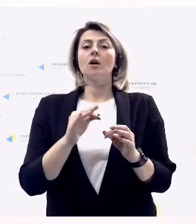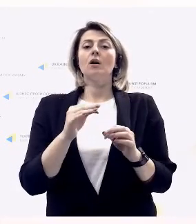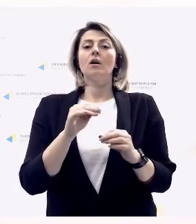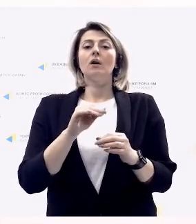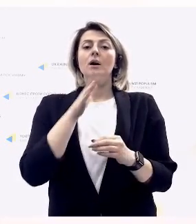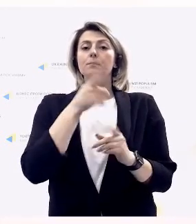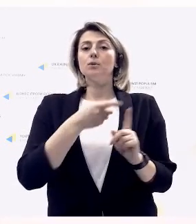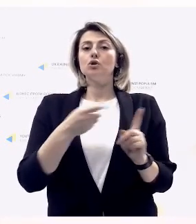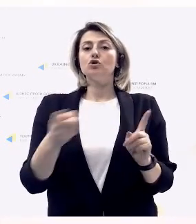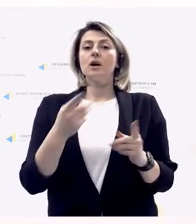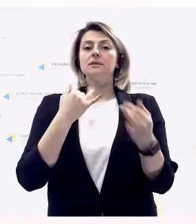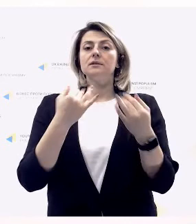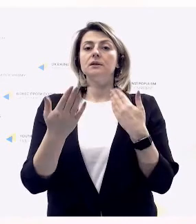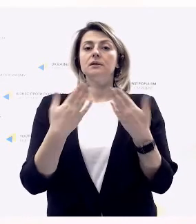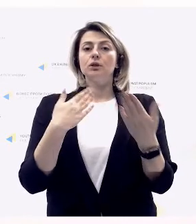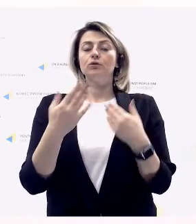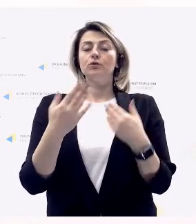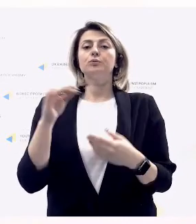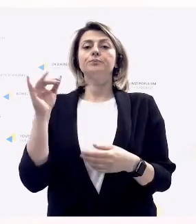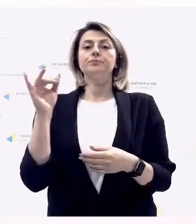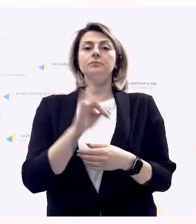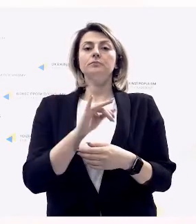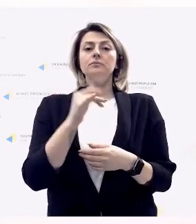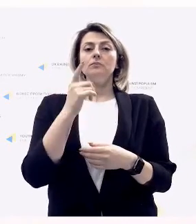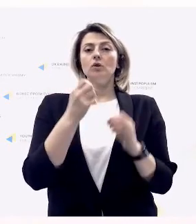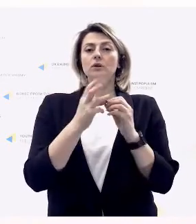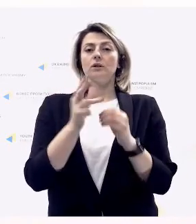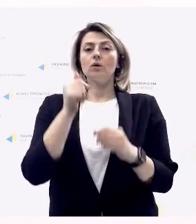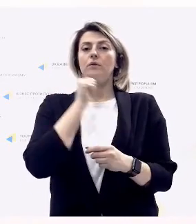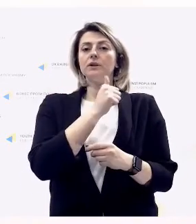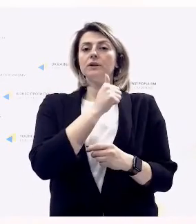само додаткові 113 конфіденційних інтерв'ю